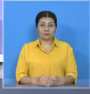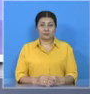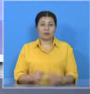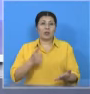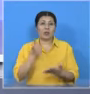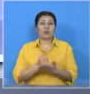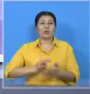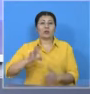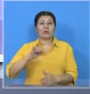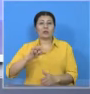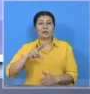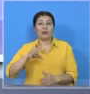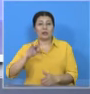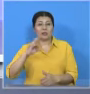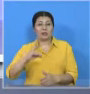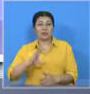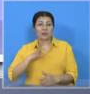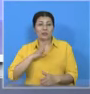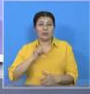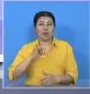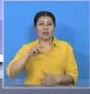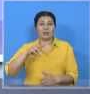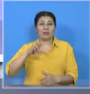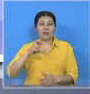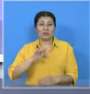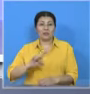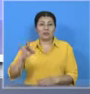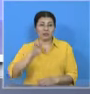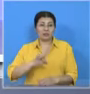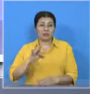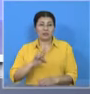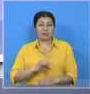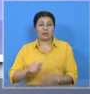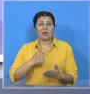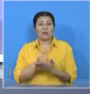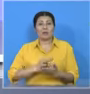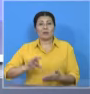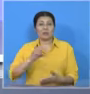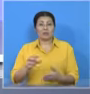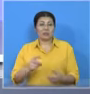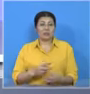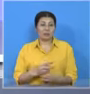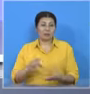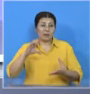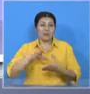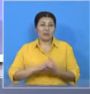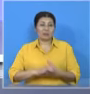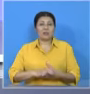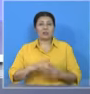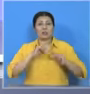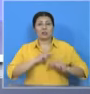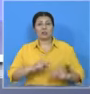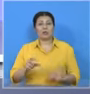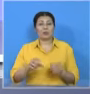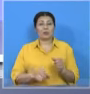Аким области Умдасын Уразалин с рабочим визитом посетил Атикибийский район. Глава региона ознакомился с работой фермеров, побывал на полях, а также